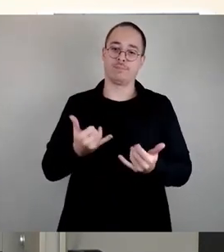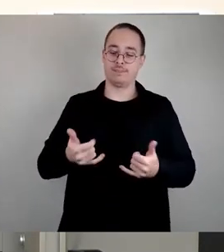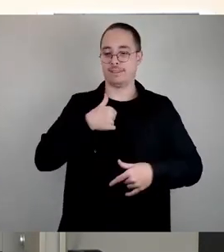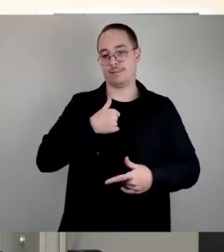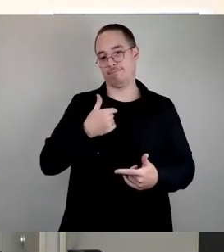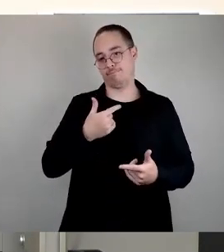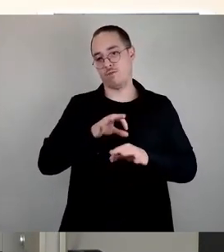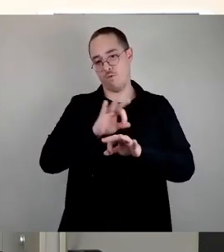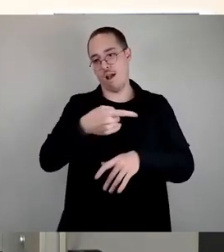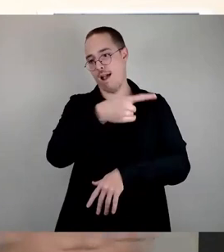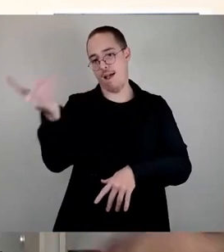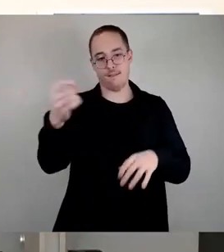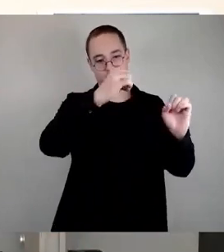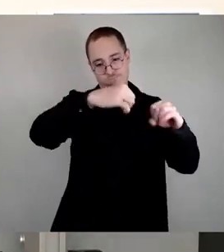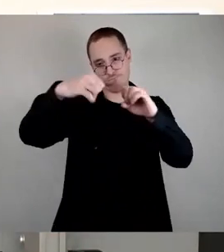Vielen Dank.